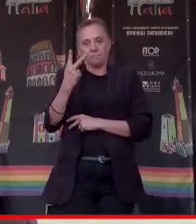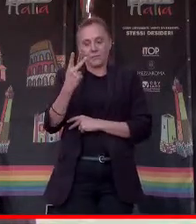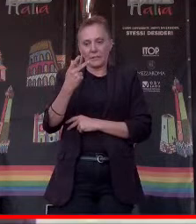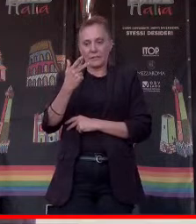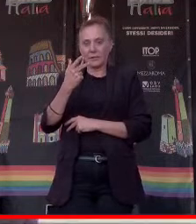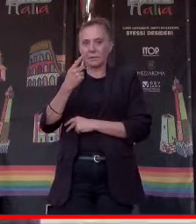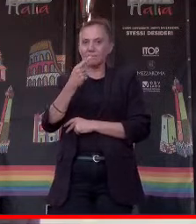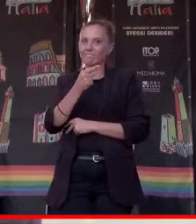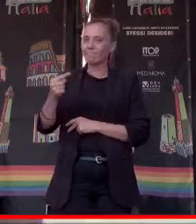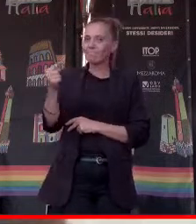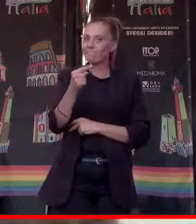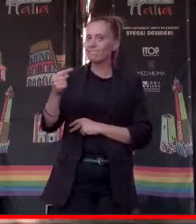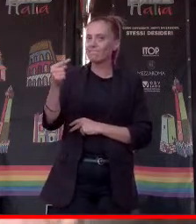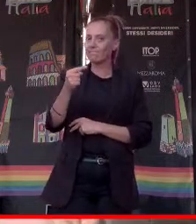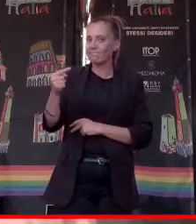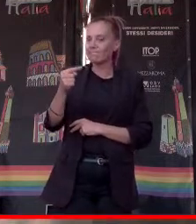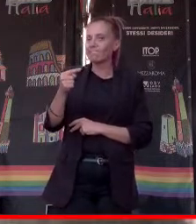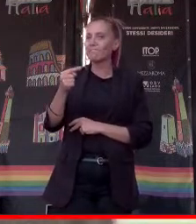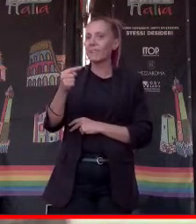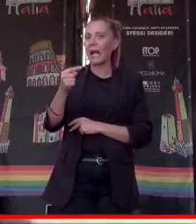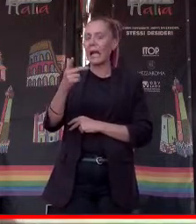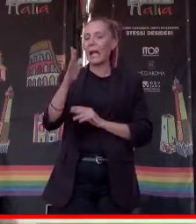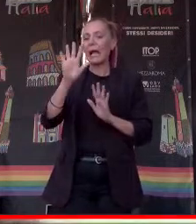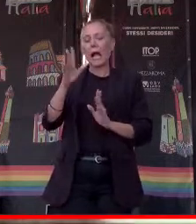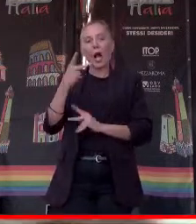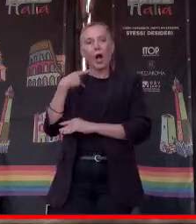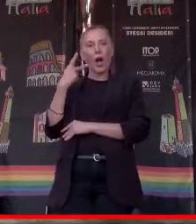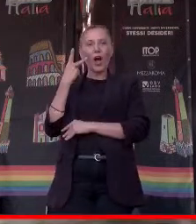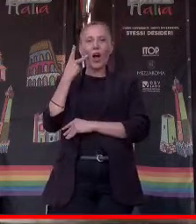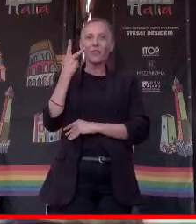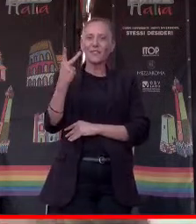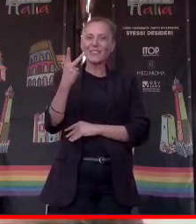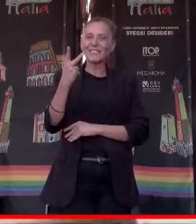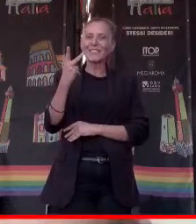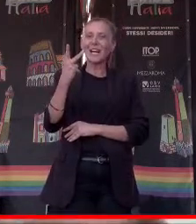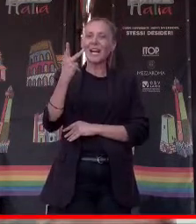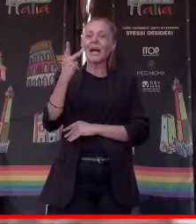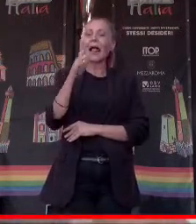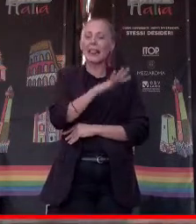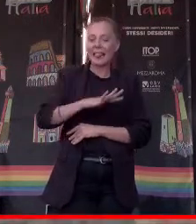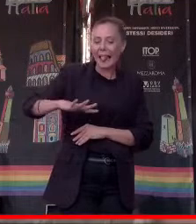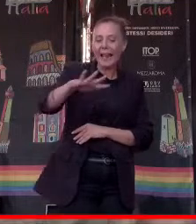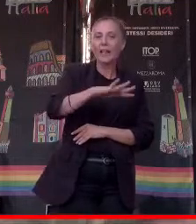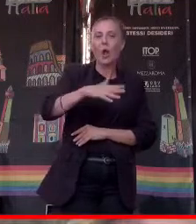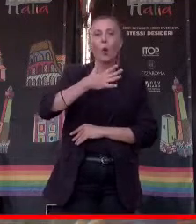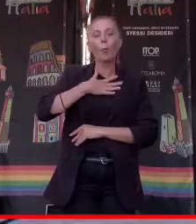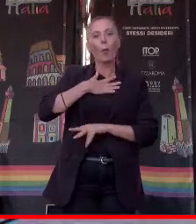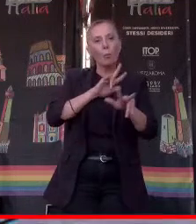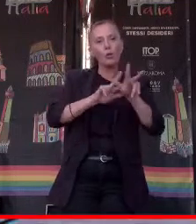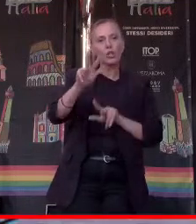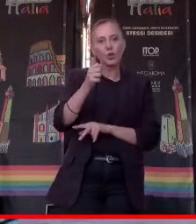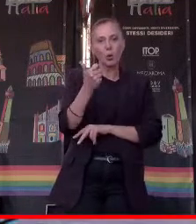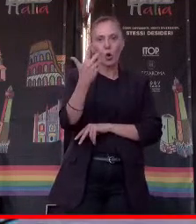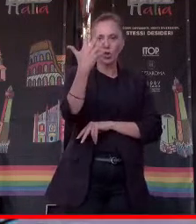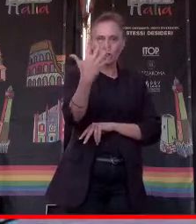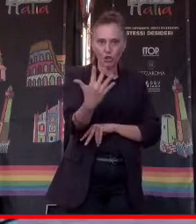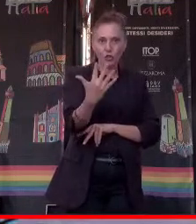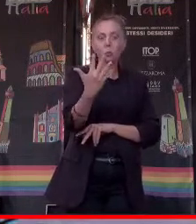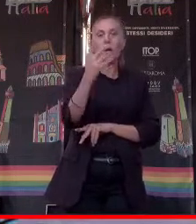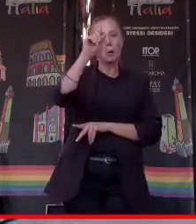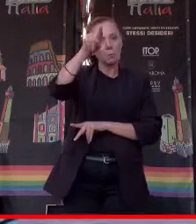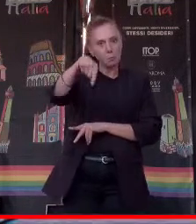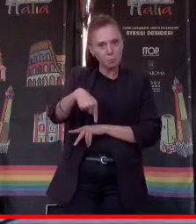osservare e le ho osservate sia diciamo all'interno del territorio del mio municipio sia